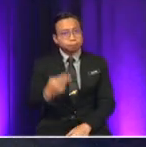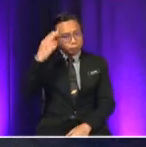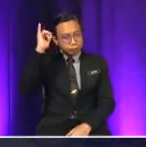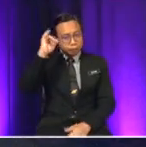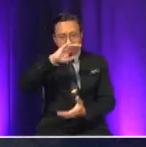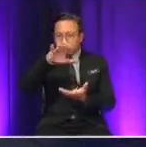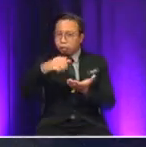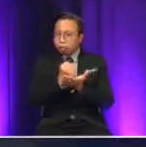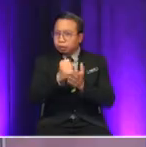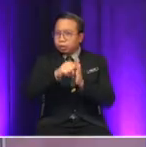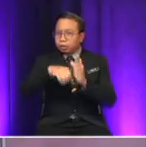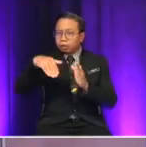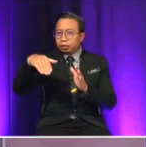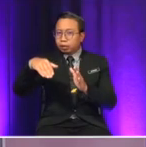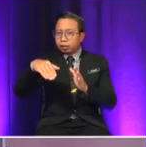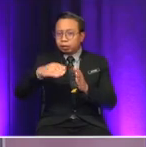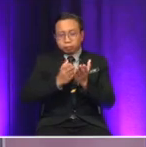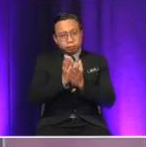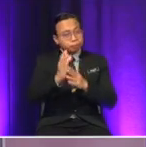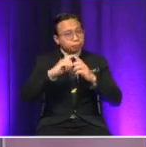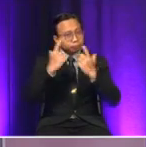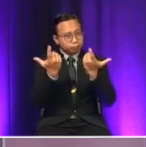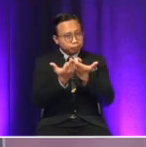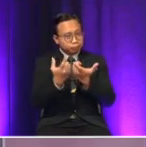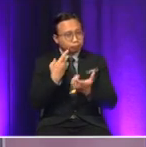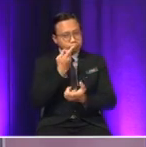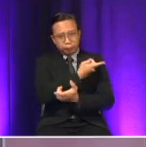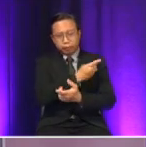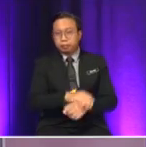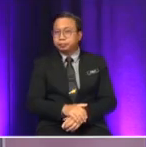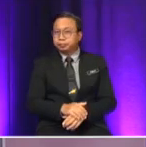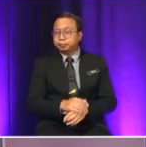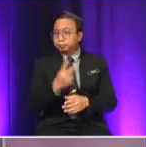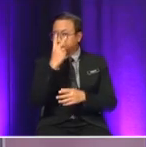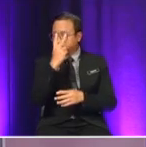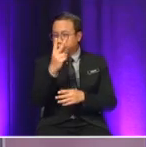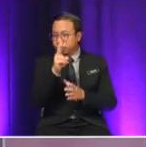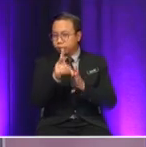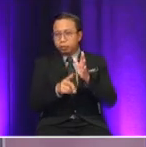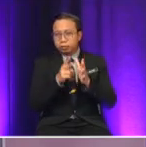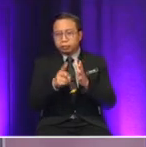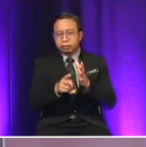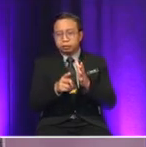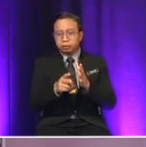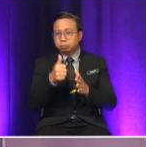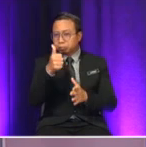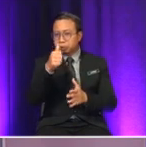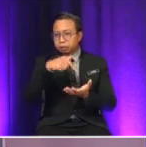Baik, sebelum kita meneruskan kelas kita pada hari ini, apa kata kita tonton dulu video menarik ini.